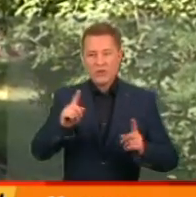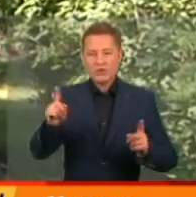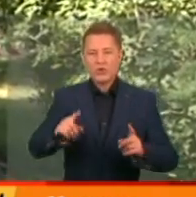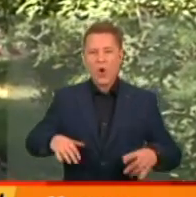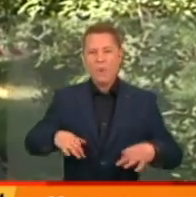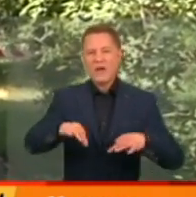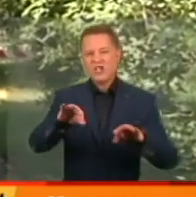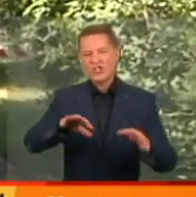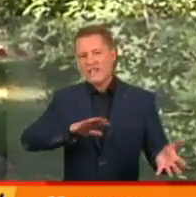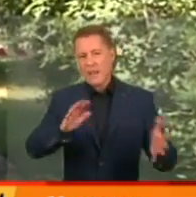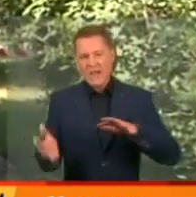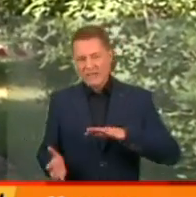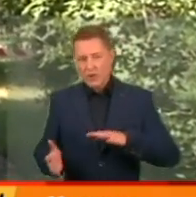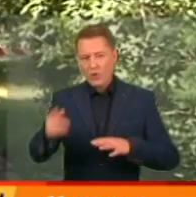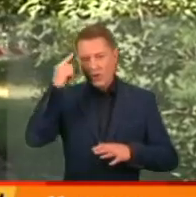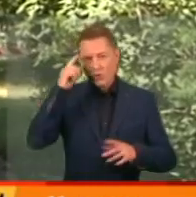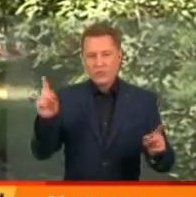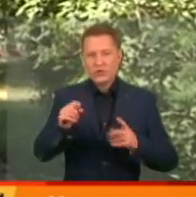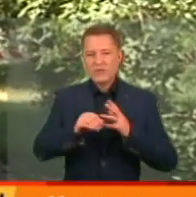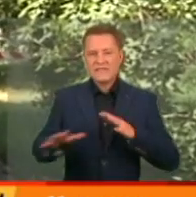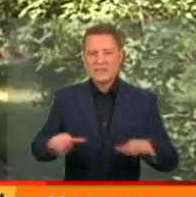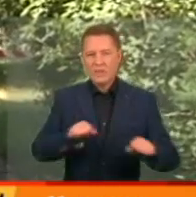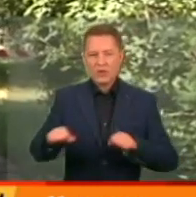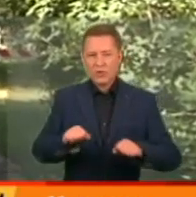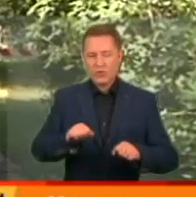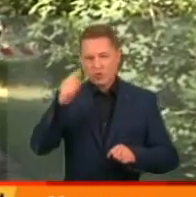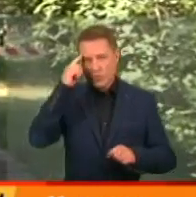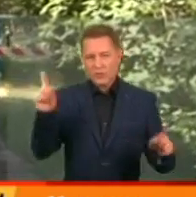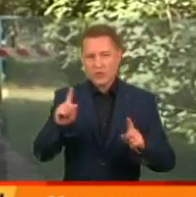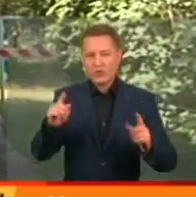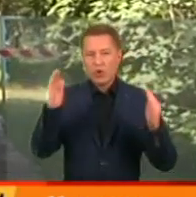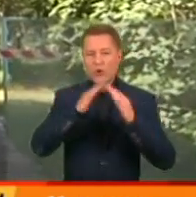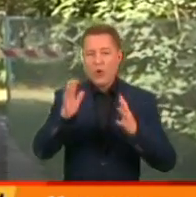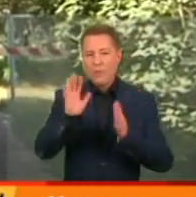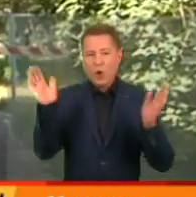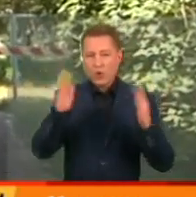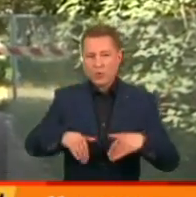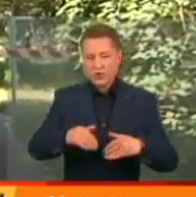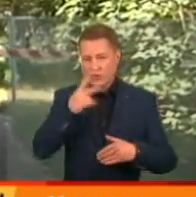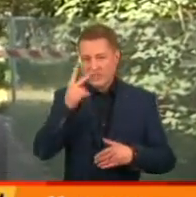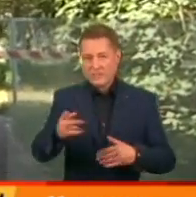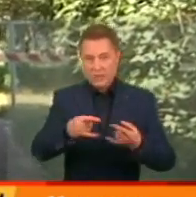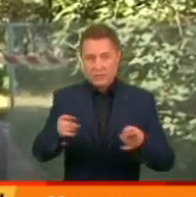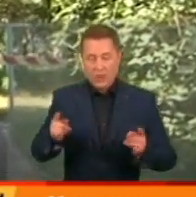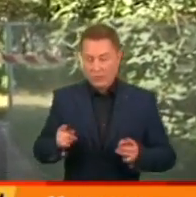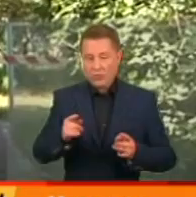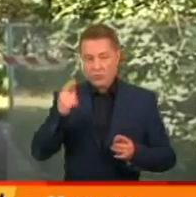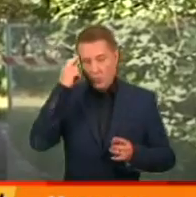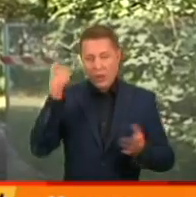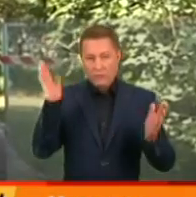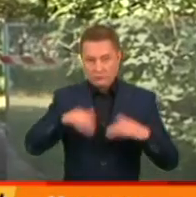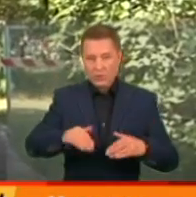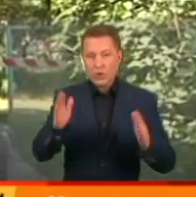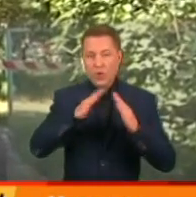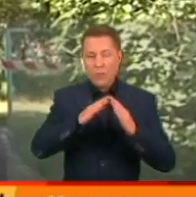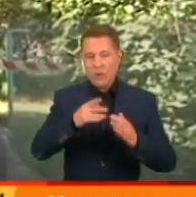може перевернулася, потім подумав, що землетрус. Думав, що дом рушиться, виглянув балкон, здавалося, що дом рушиться. Потім побачив